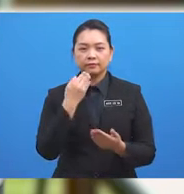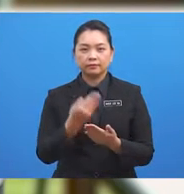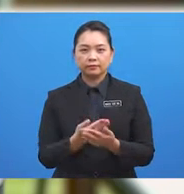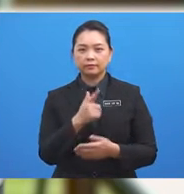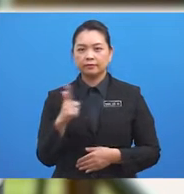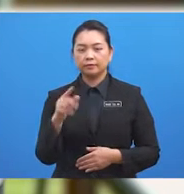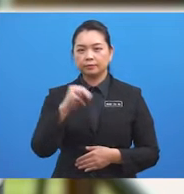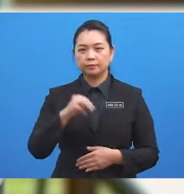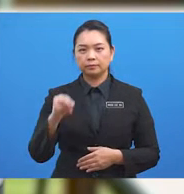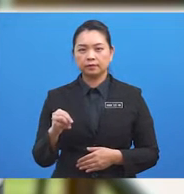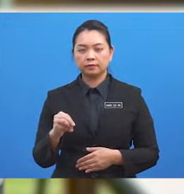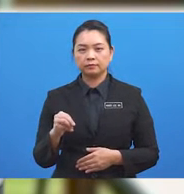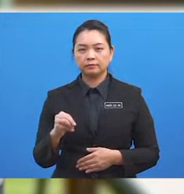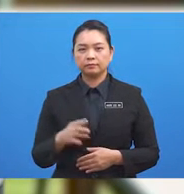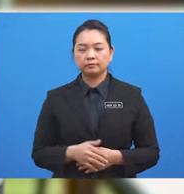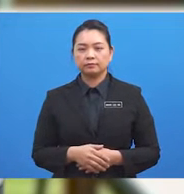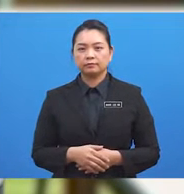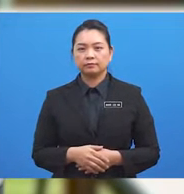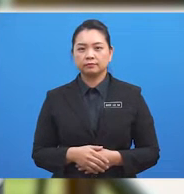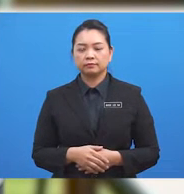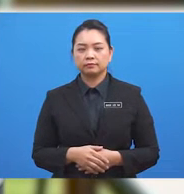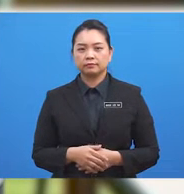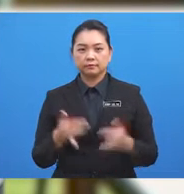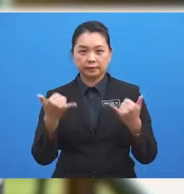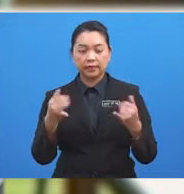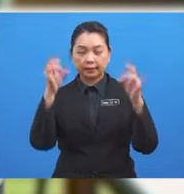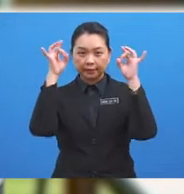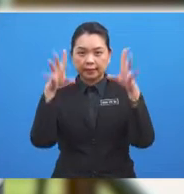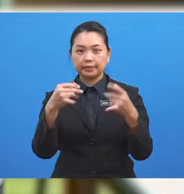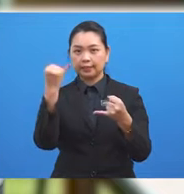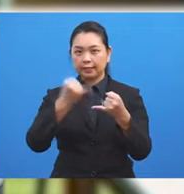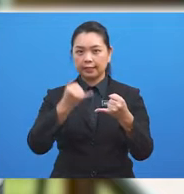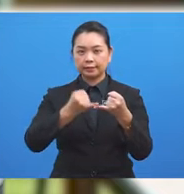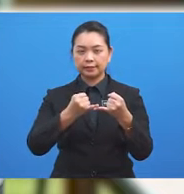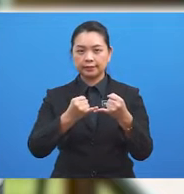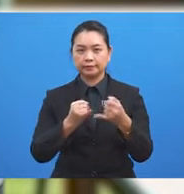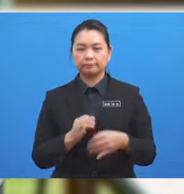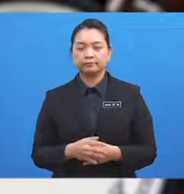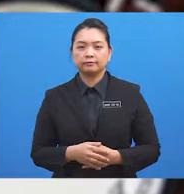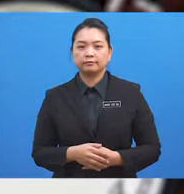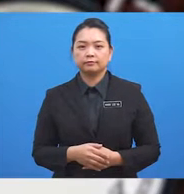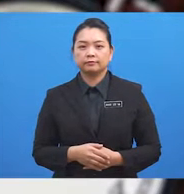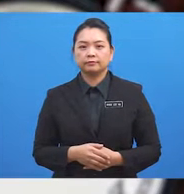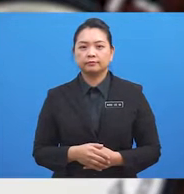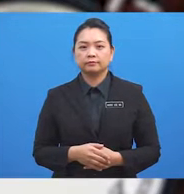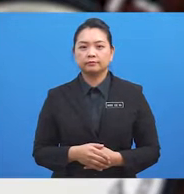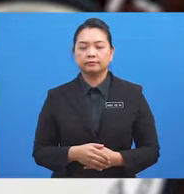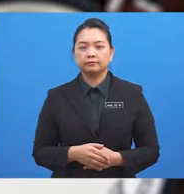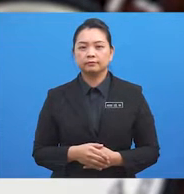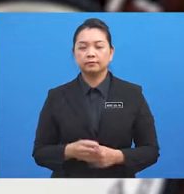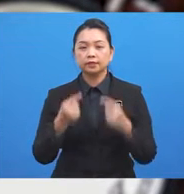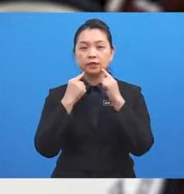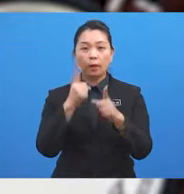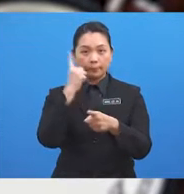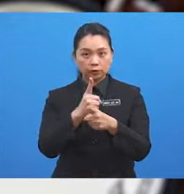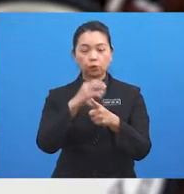Baiklah murid-murid, seterusnya sesi uji minda yang terakhir. Kamu hanya perlu menjawab betul